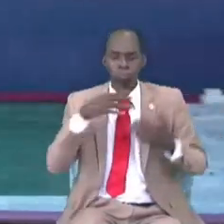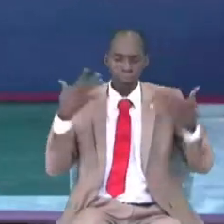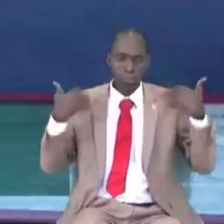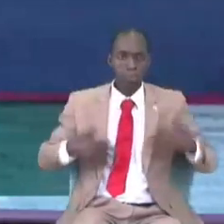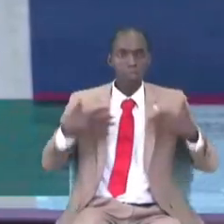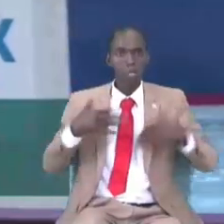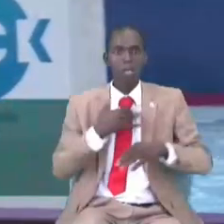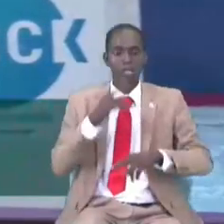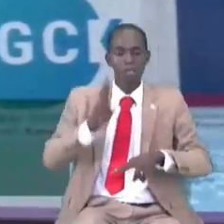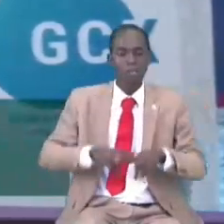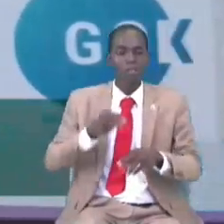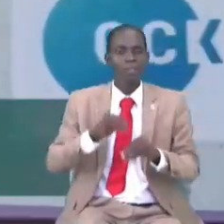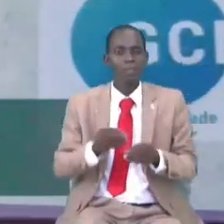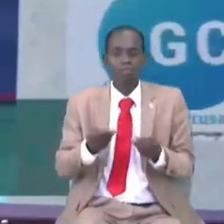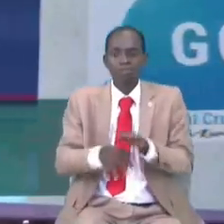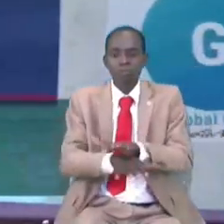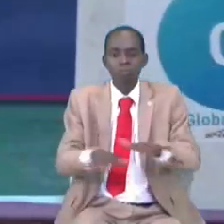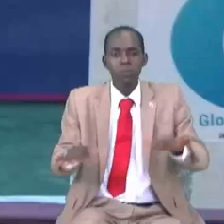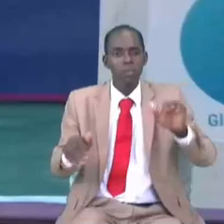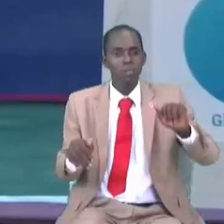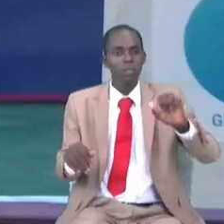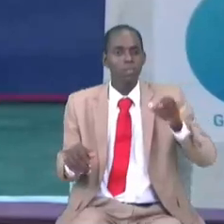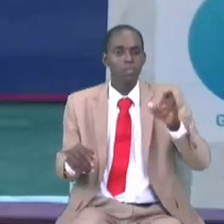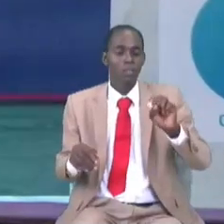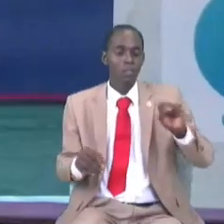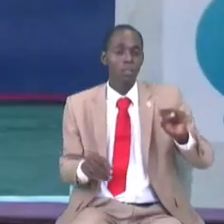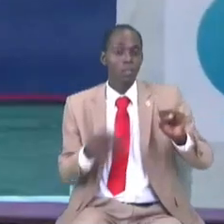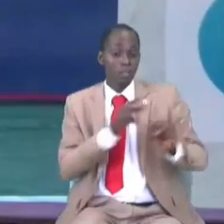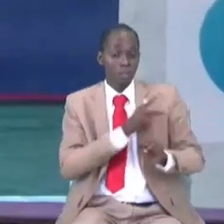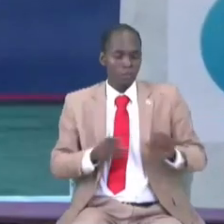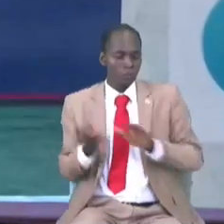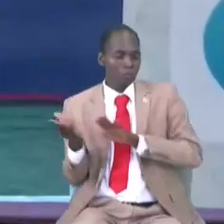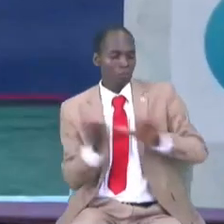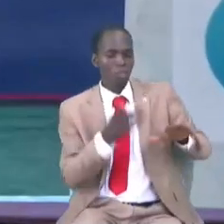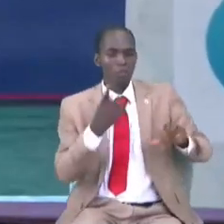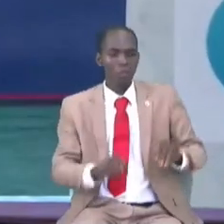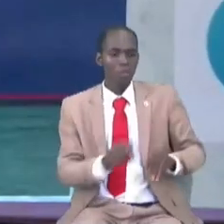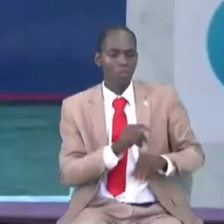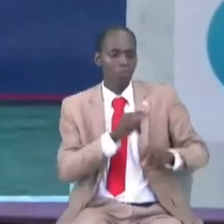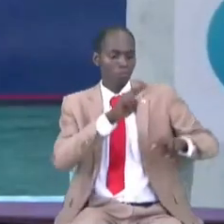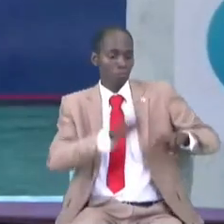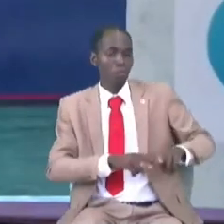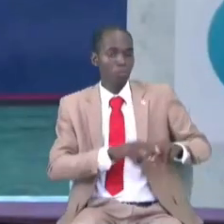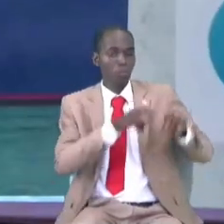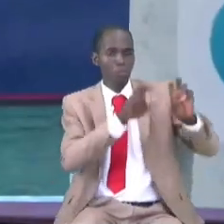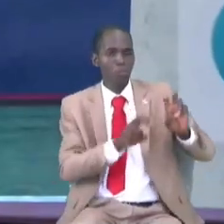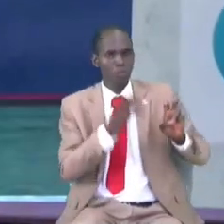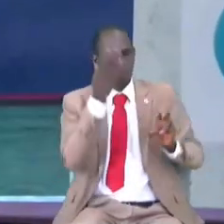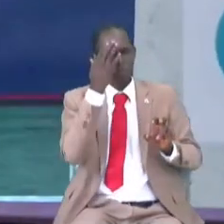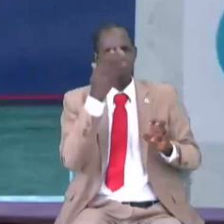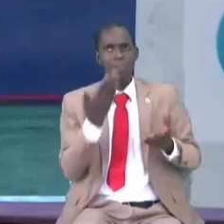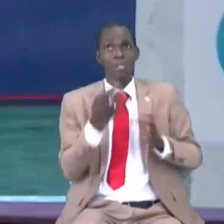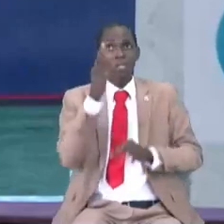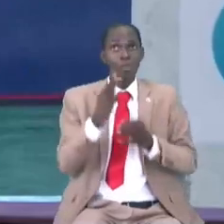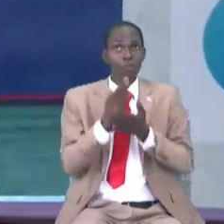Il a quitté le trône, il a dit, la personne qui veut mourir en 40 jours, qu'est-ce qu'il fera avec le trône?